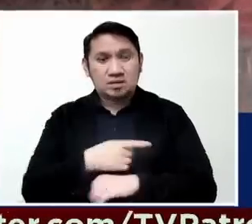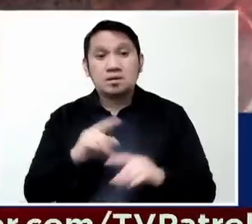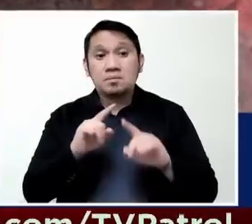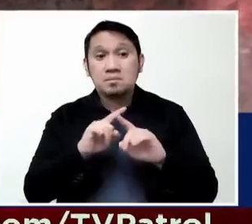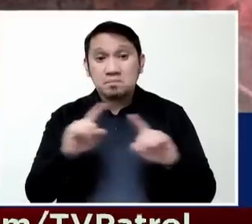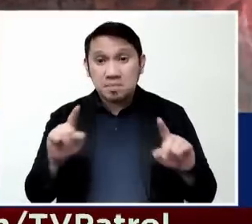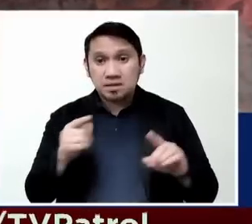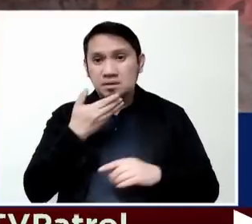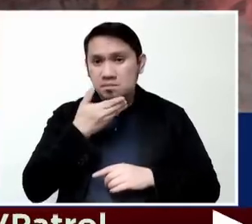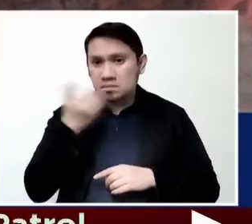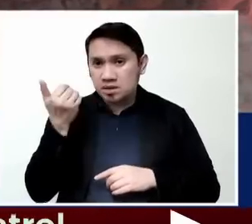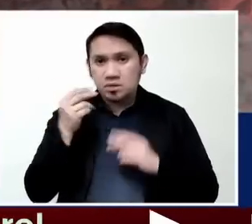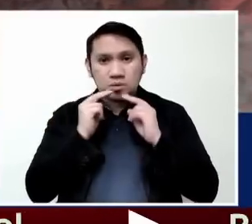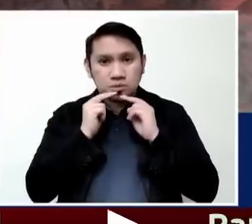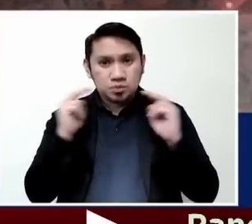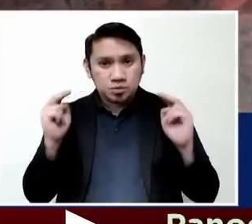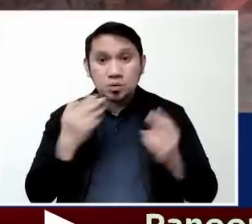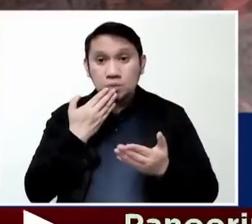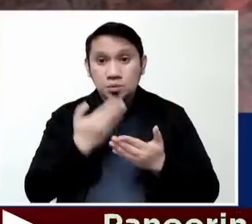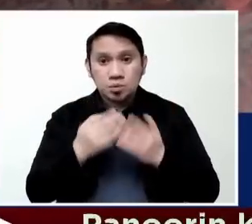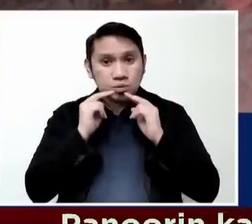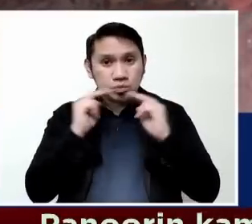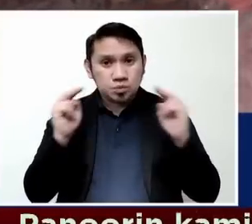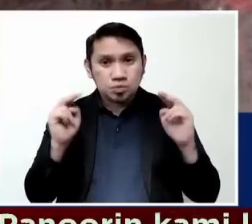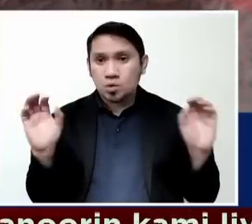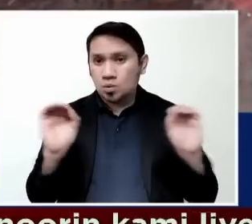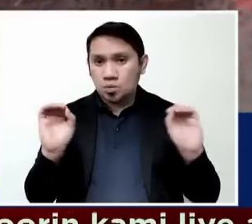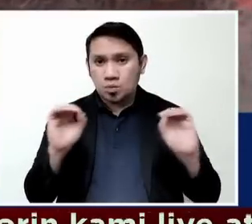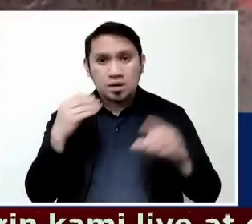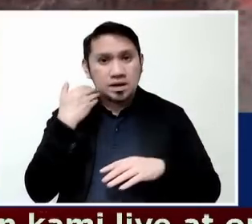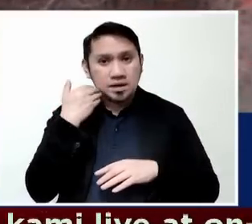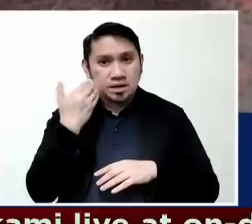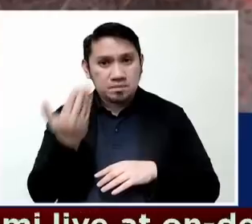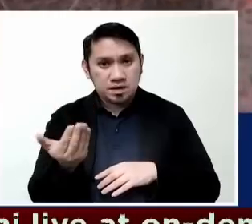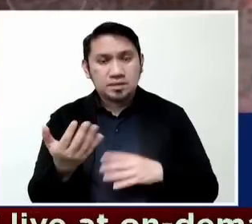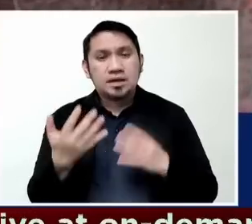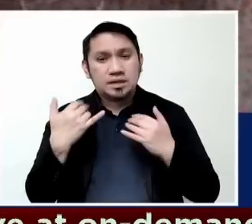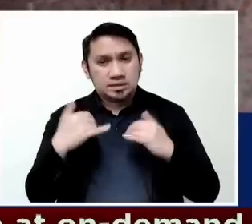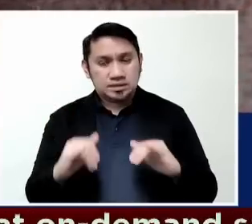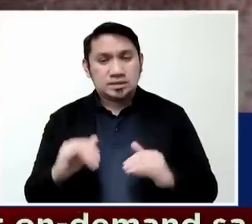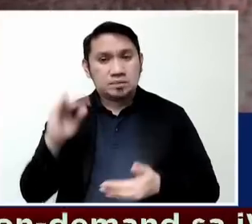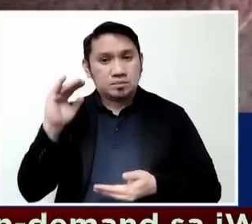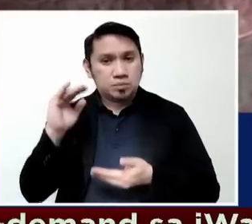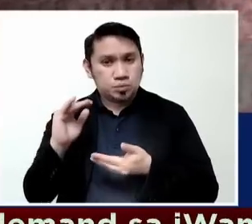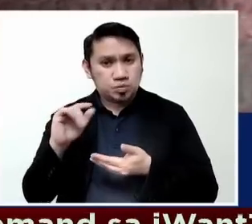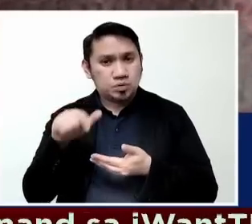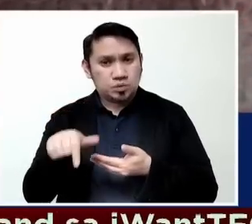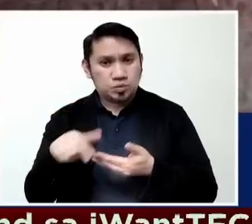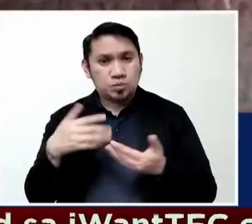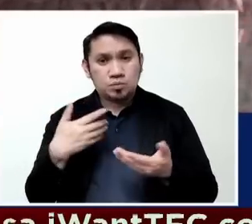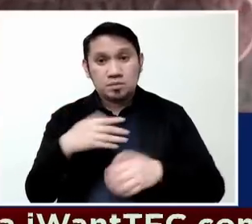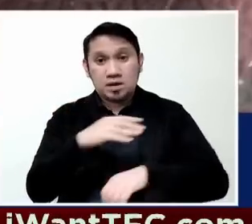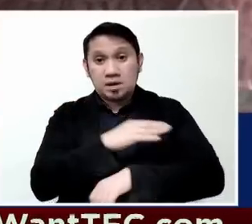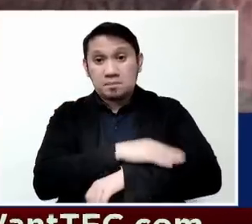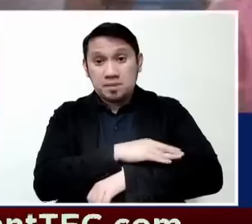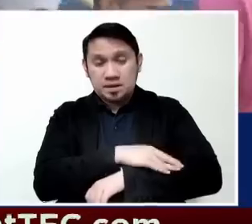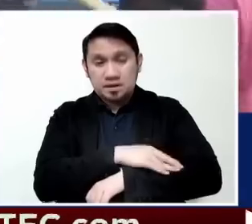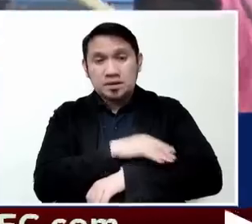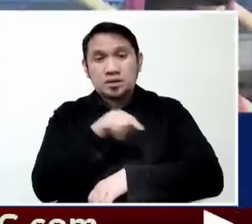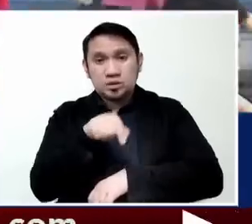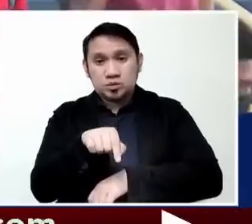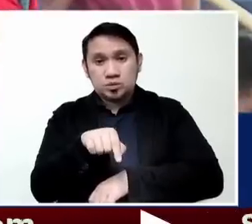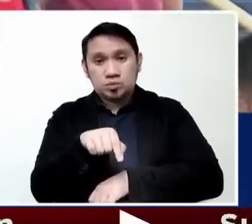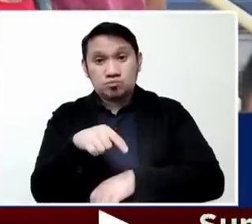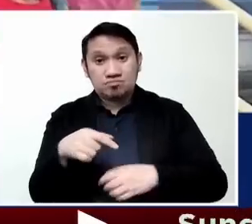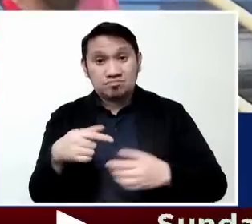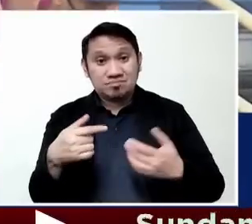balita, walang naitatalang namamatay at nananatiling mababa ang porsyento ng mga okupadong kama sa mga ospital. Una nang